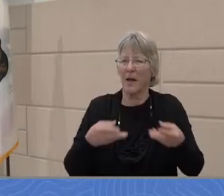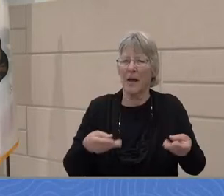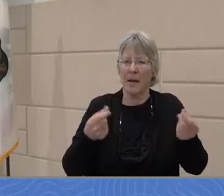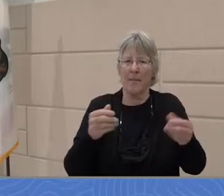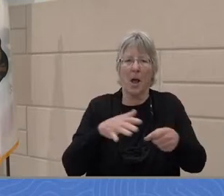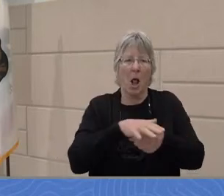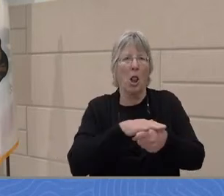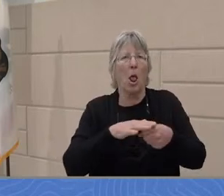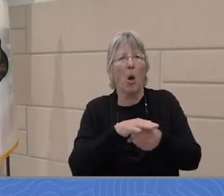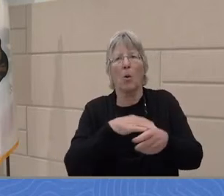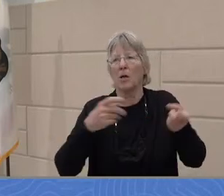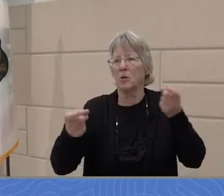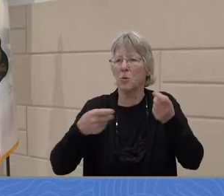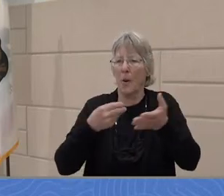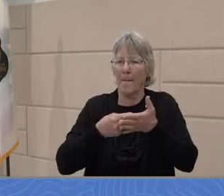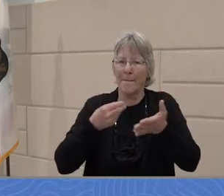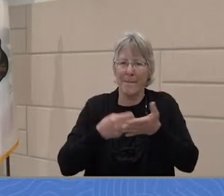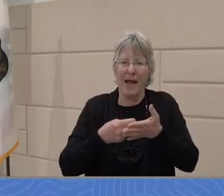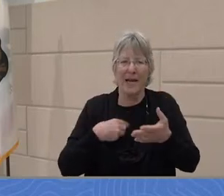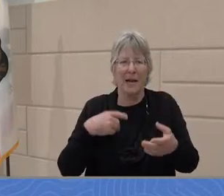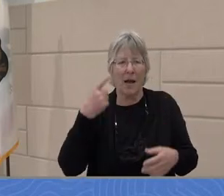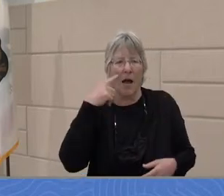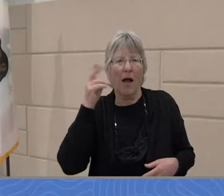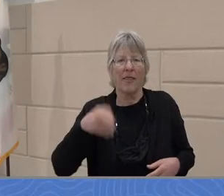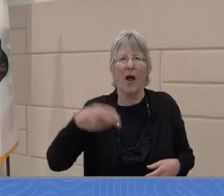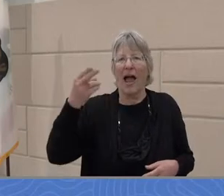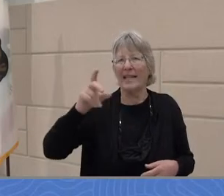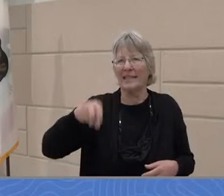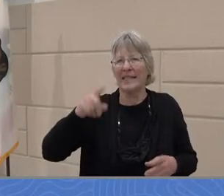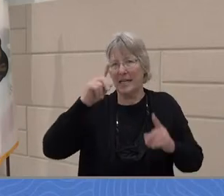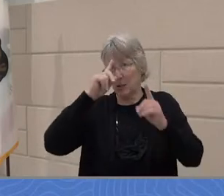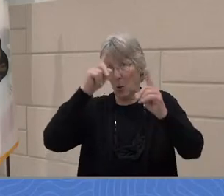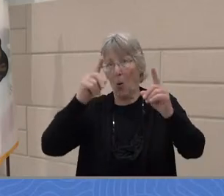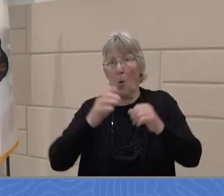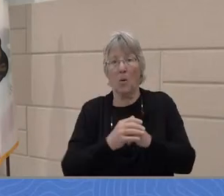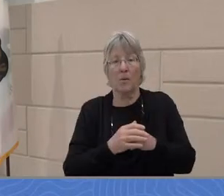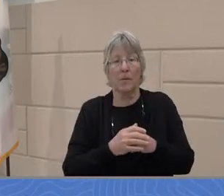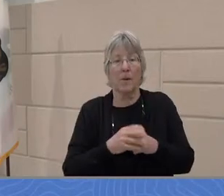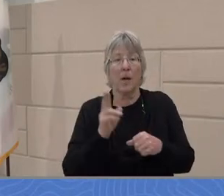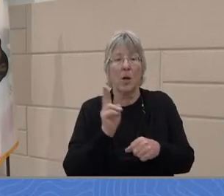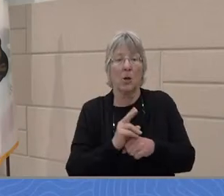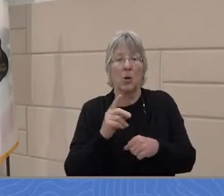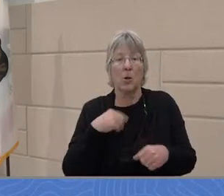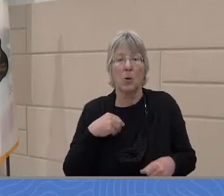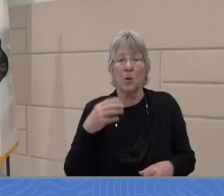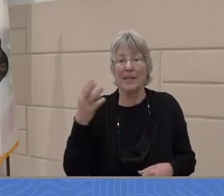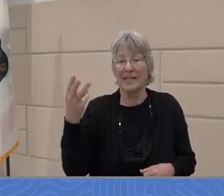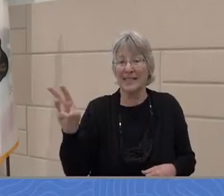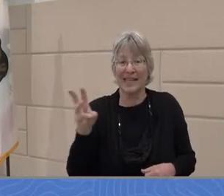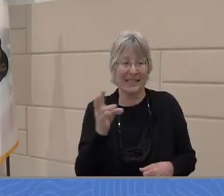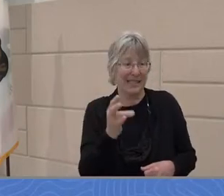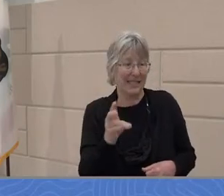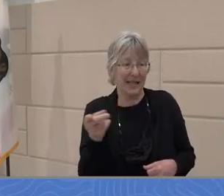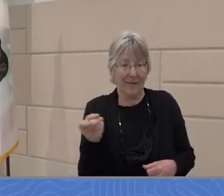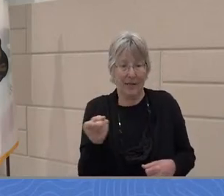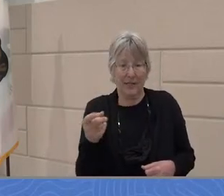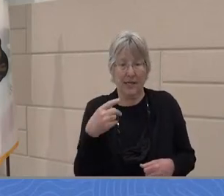ตะตัวหนึ่งกาใบใจทัพไปกาติดตามสลาได้เมียนสิ่งใดตรกาจันจึงเ